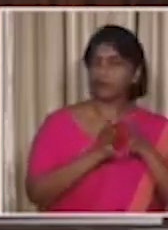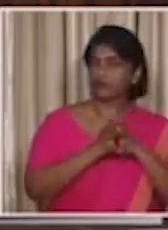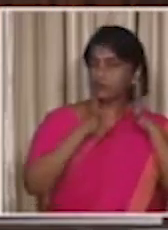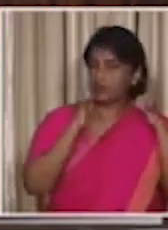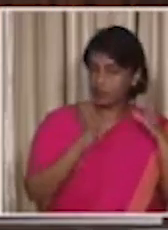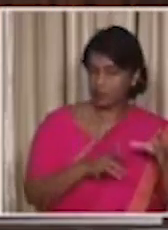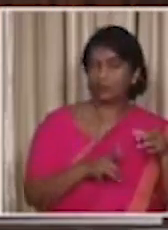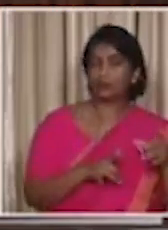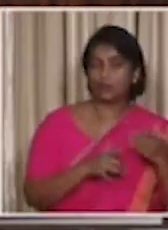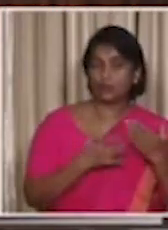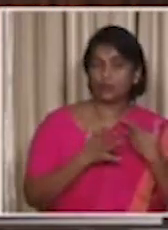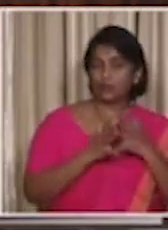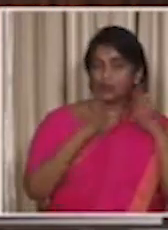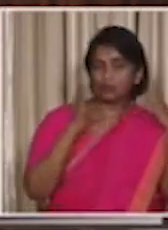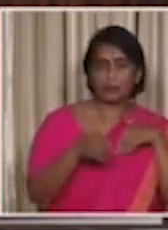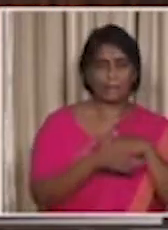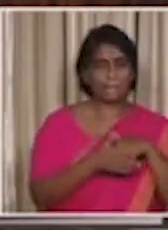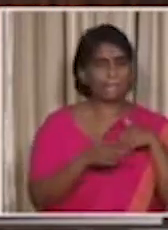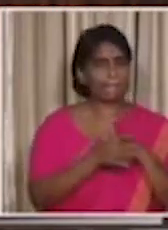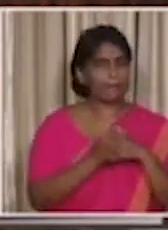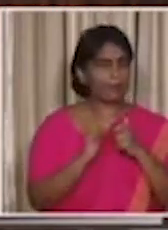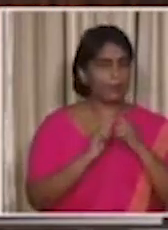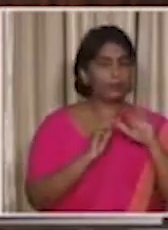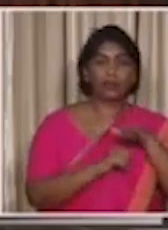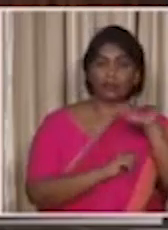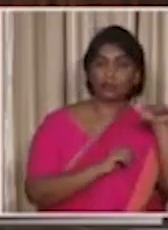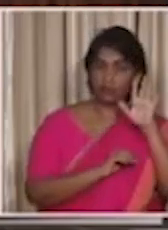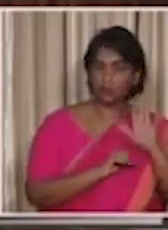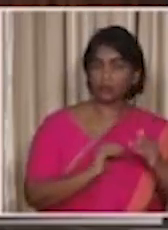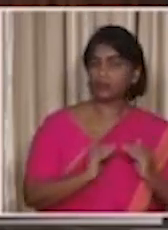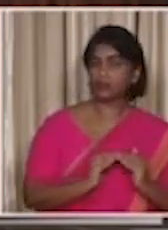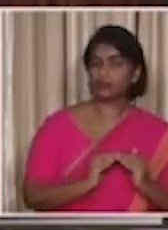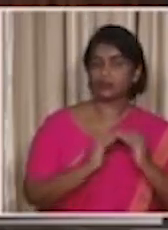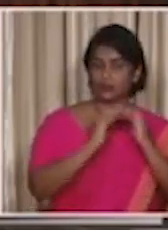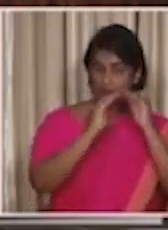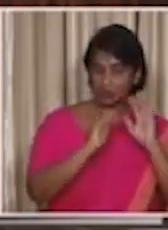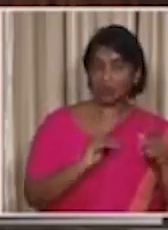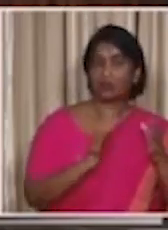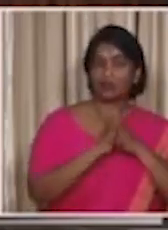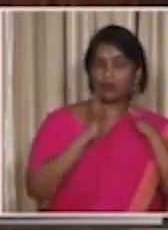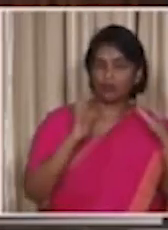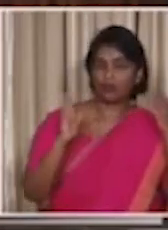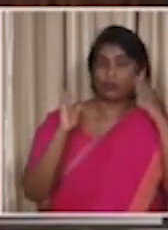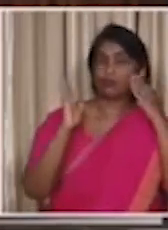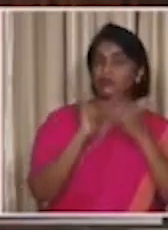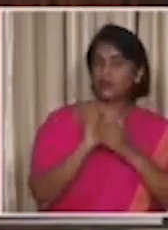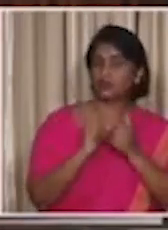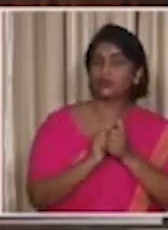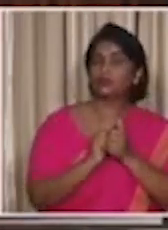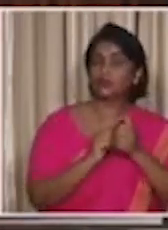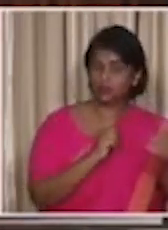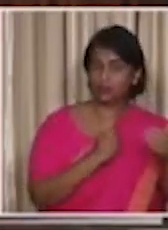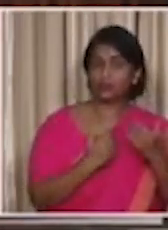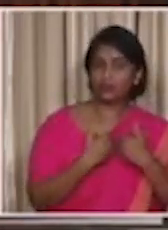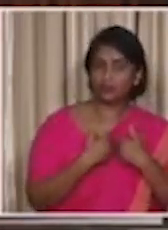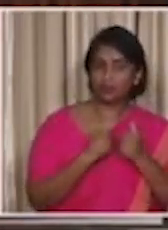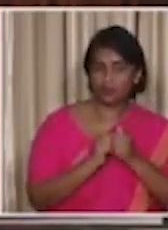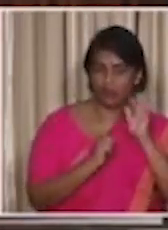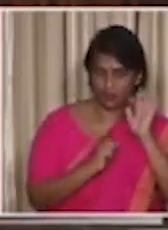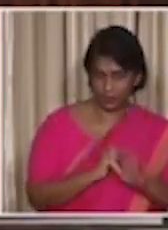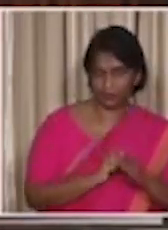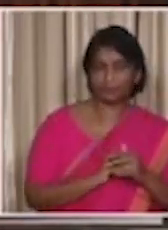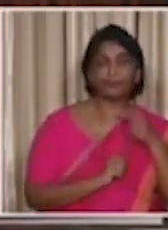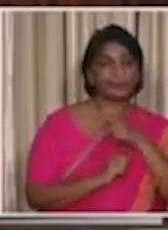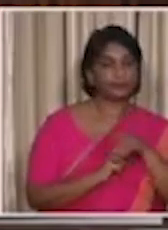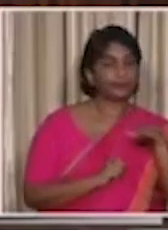ගණනාවක අපමණ පීඩා වින්දා. මේ ප්‍රදේශවල සංවර්ධනය ගැන වැඩි බරක් තබා කටයුතු කිරීමට අප පියවර ගන්නවා.